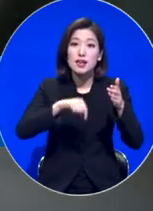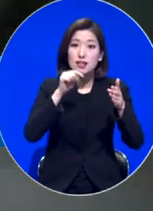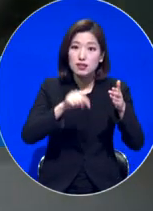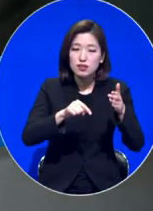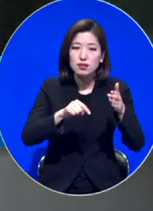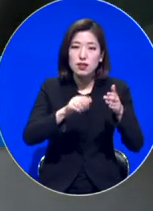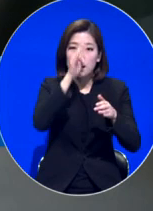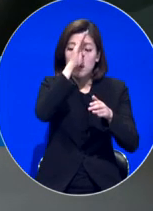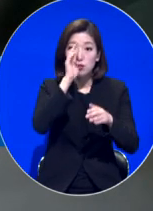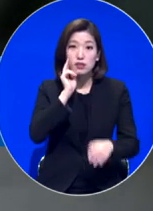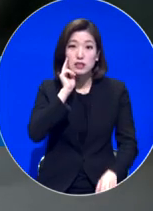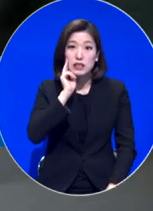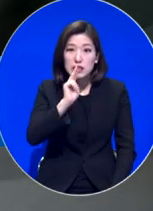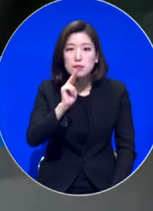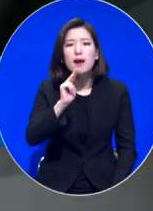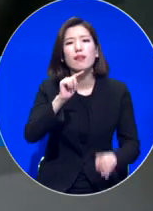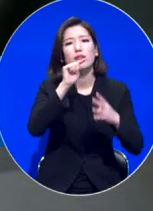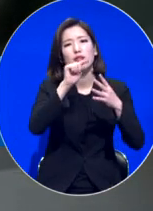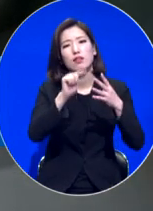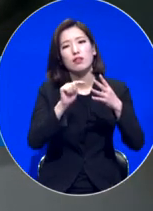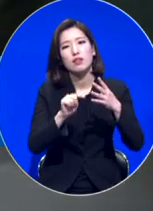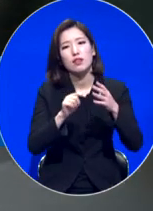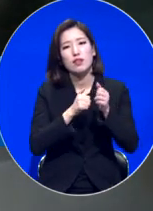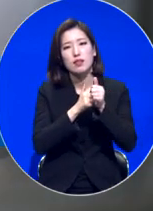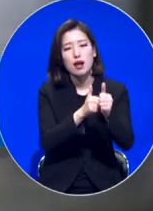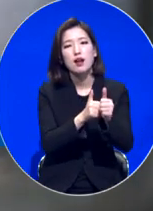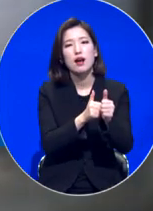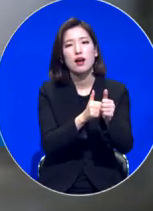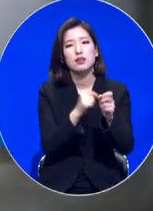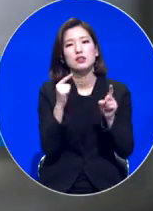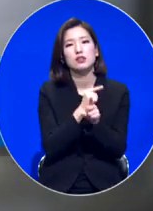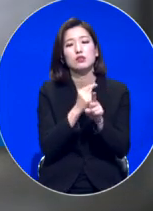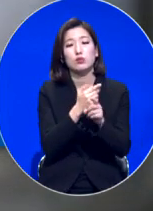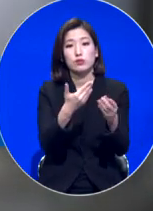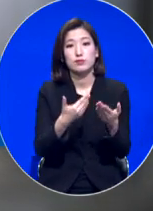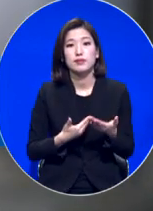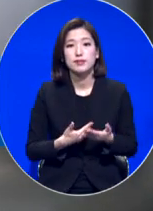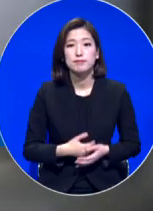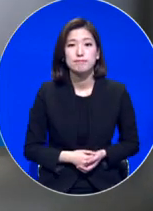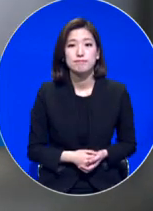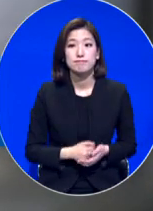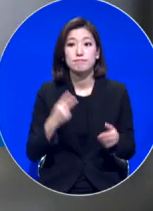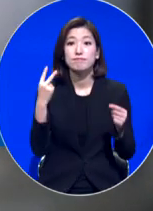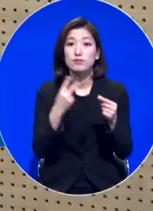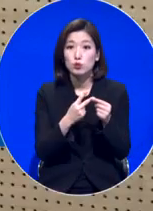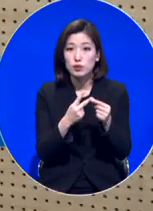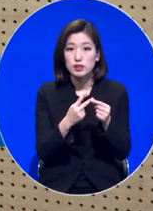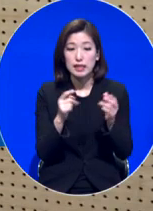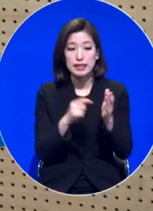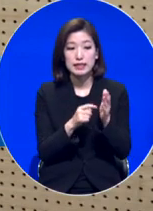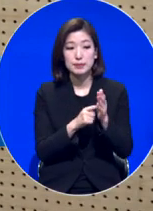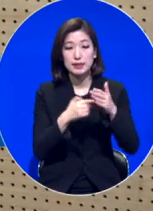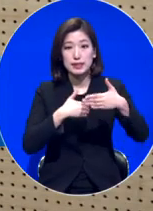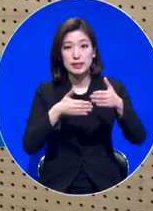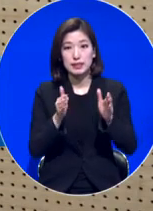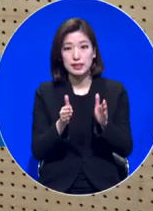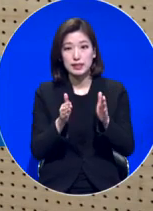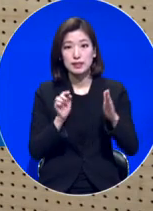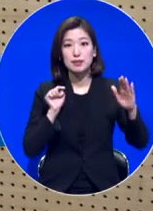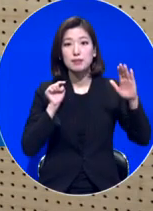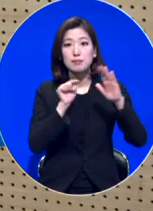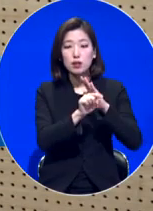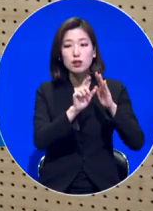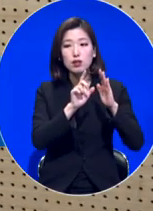따라서 진료 대기를 해주시면 좋을 것 같고요. 두 번째는 이제 응급실 출입과 관련해서